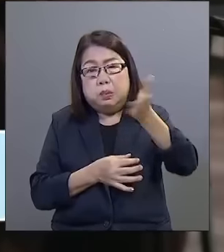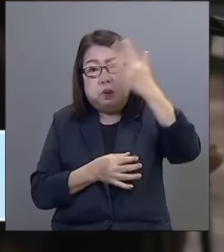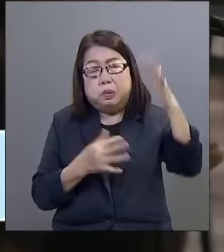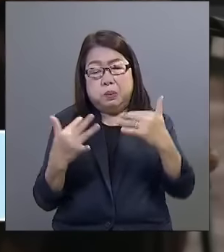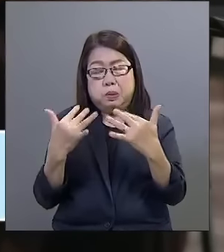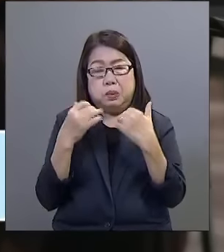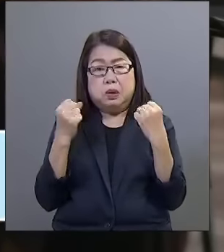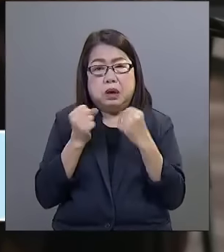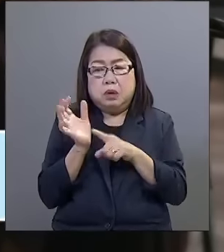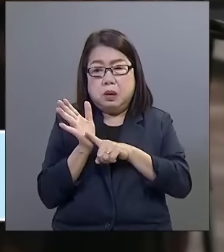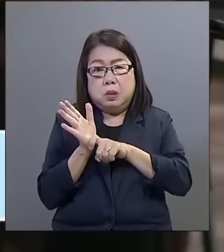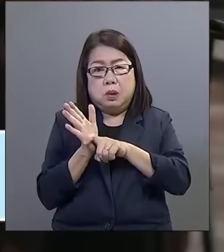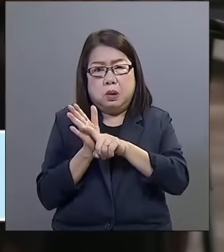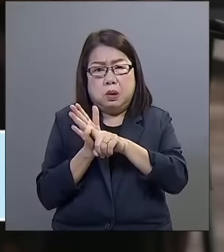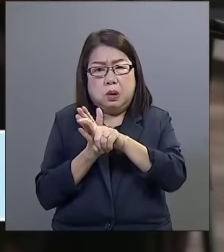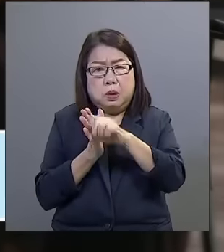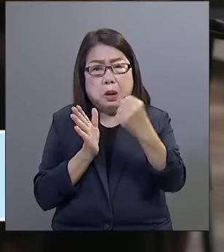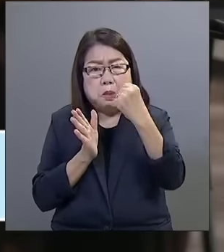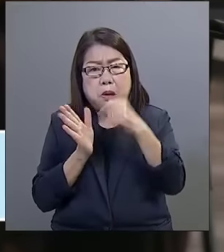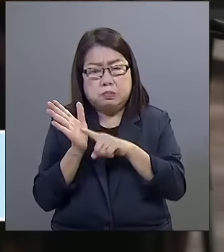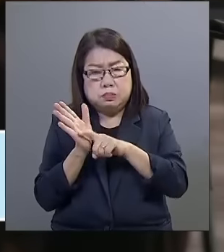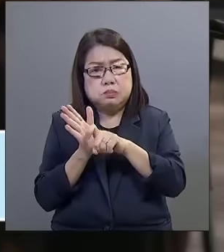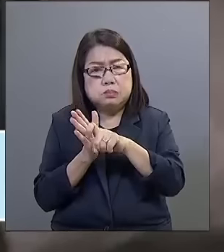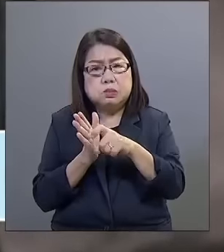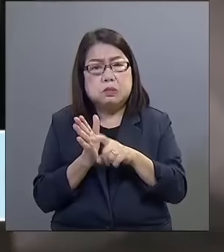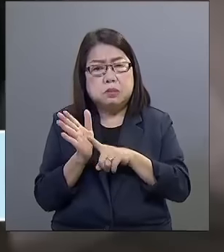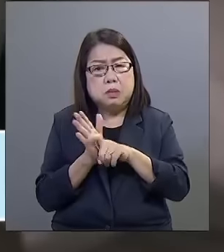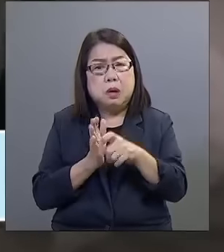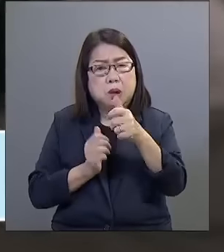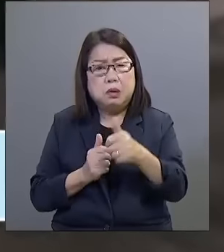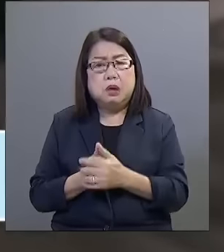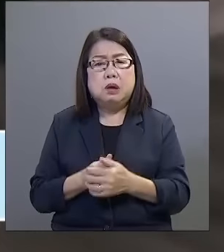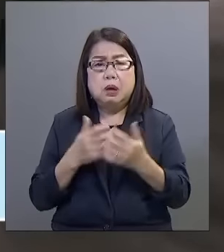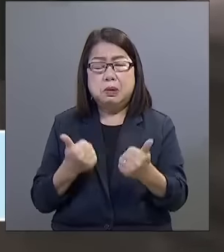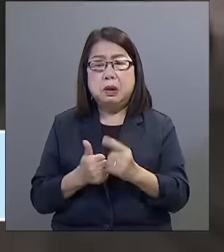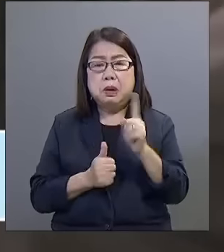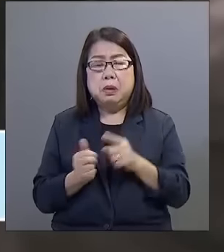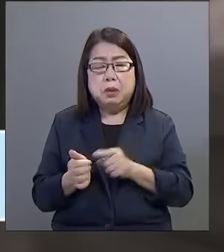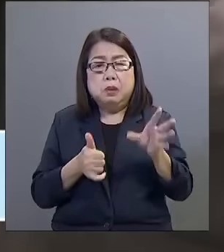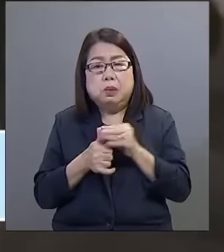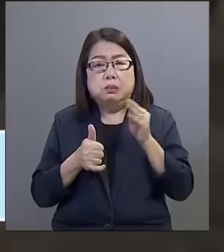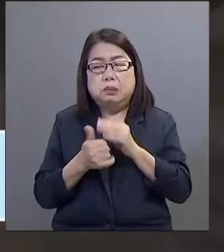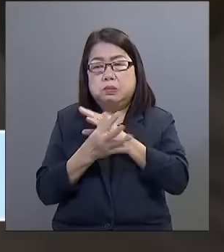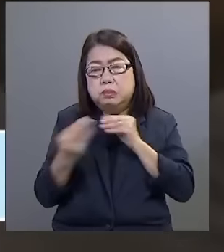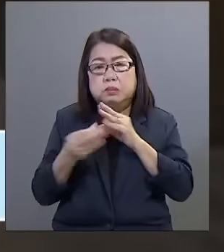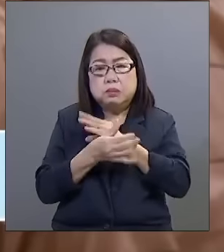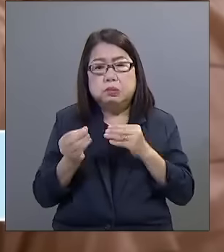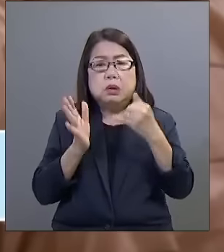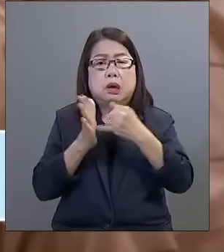ฮะแพร่กระจายในธรรมชาติได้นานขึ้นอยู่ได้นานขึ้นเพราะฉะนั้นจะทำให้การติดต่อเนี่ยมีมากขึ้นและง่ายขึ้นนะ